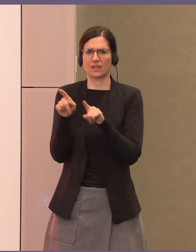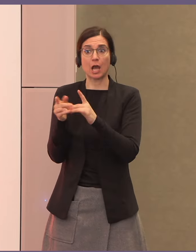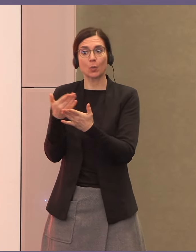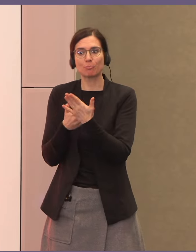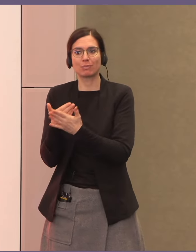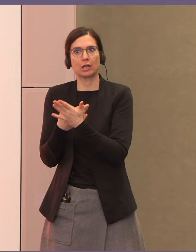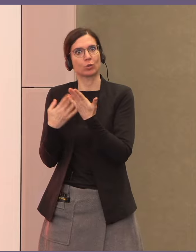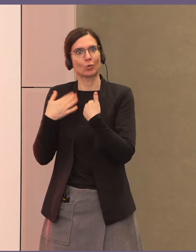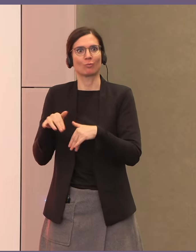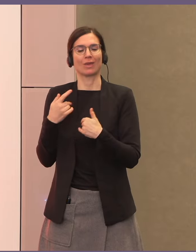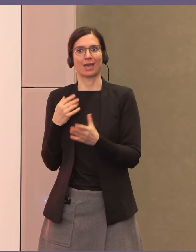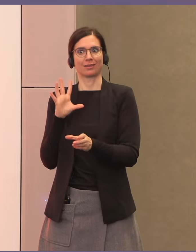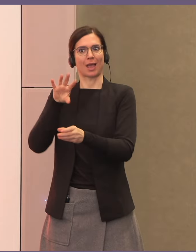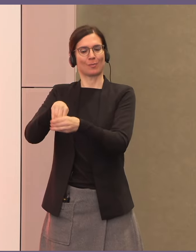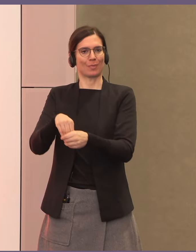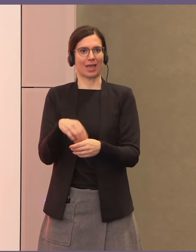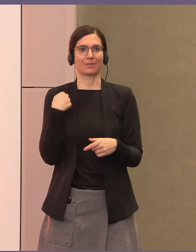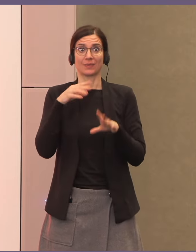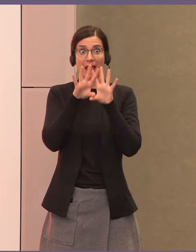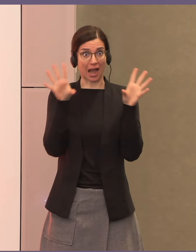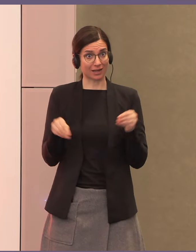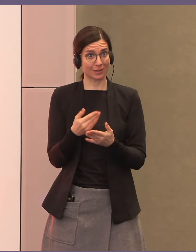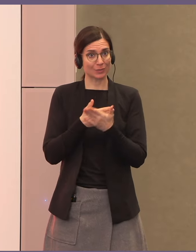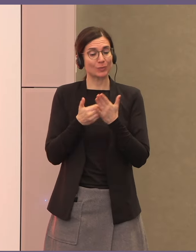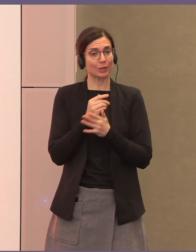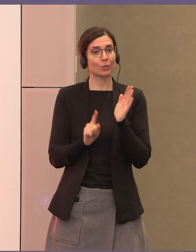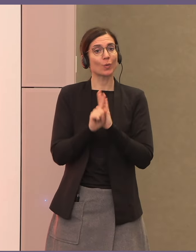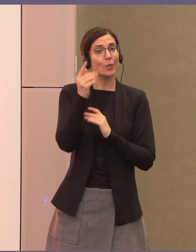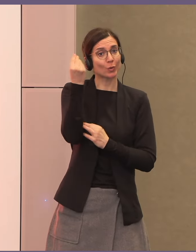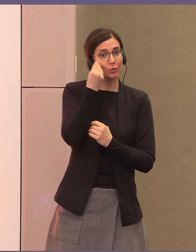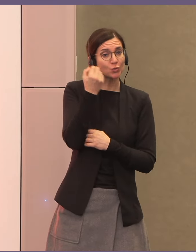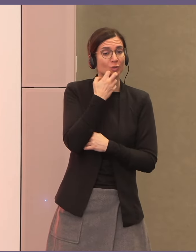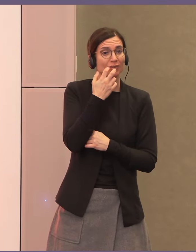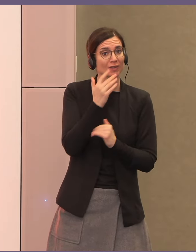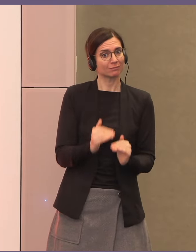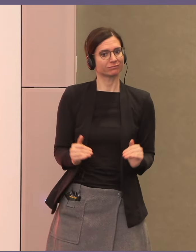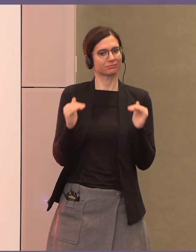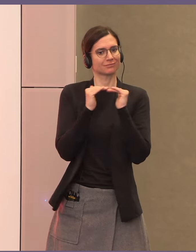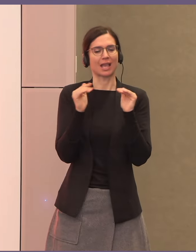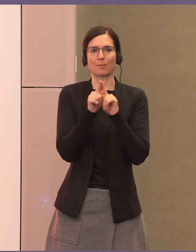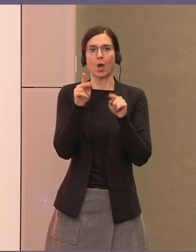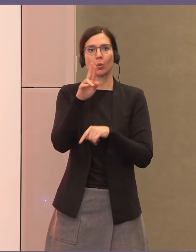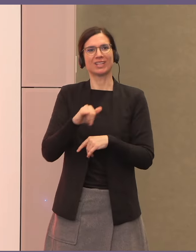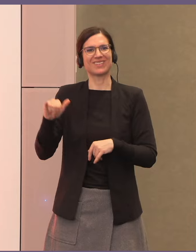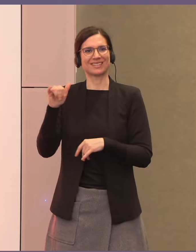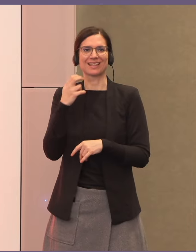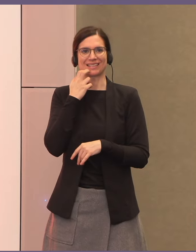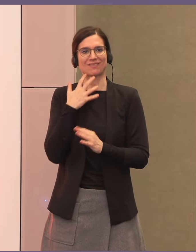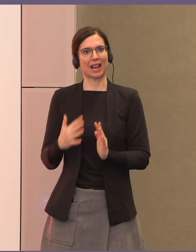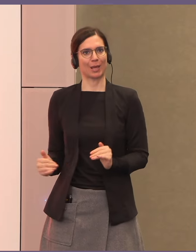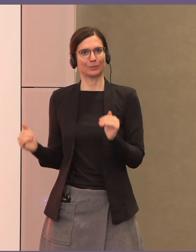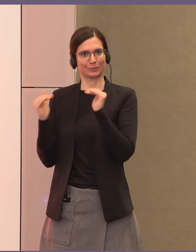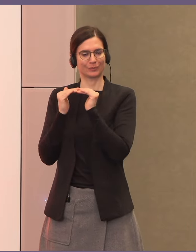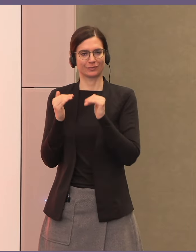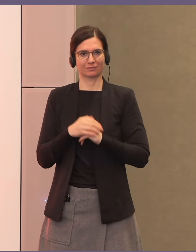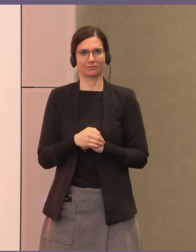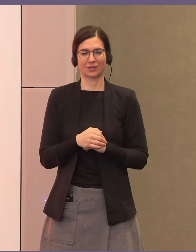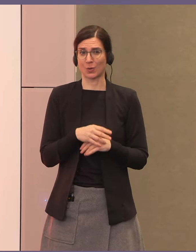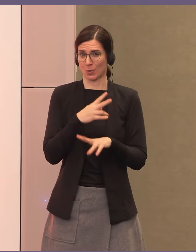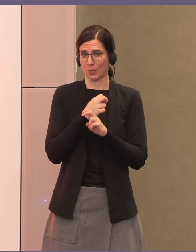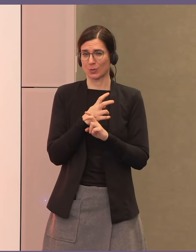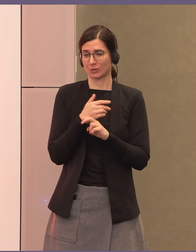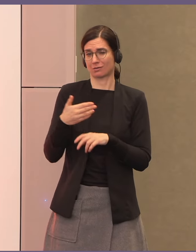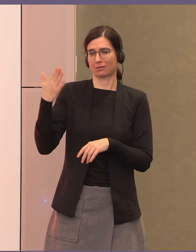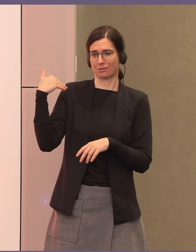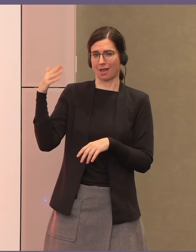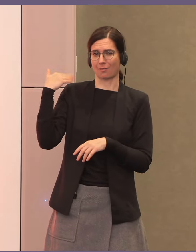Bildungsmöglichkeiten, sowohl im Bereich der allgemeinbildenden höheren Schulen als an den Universitäten. Und ich verrate kein Geheimnis, wenn ich sage, Österreich